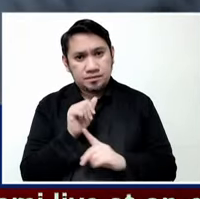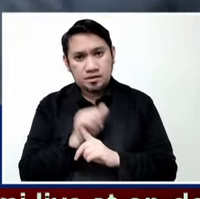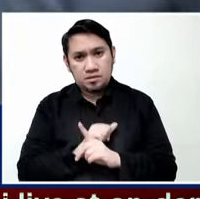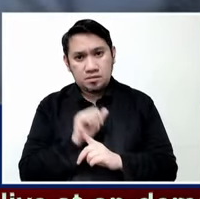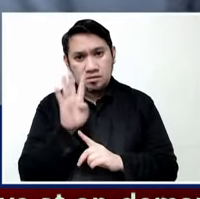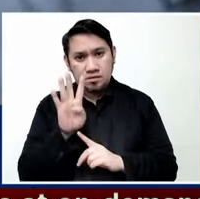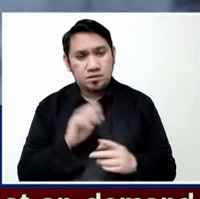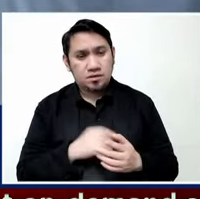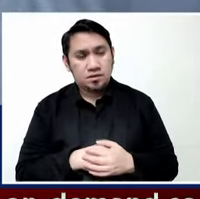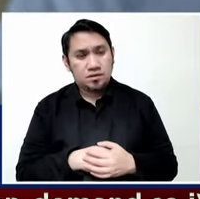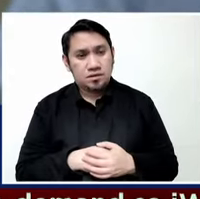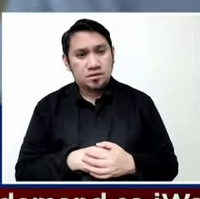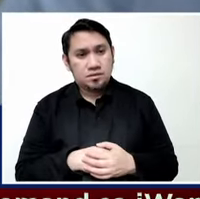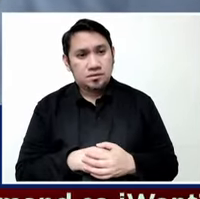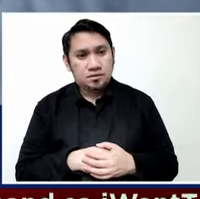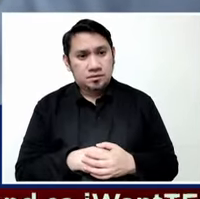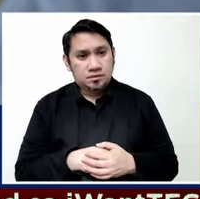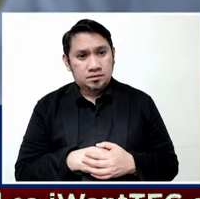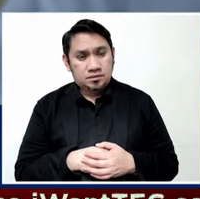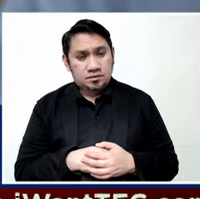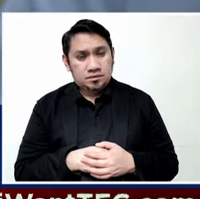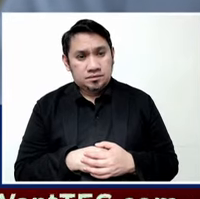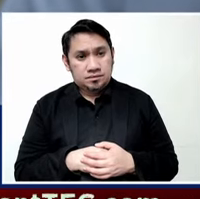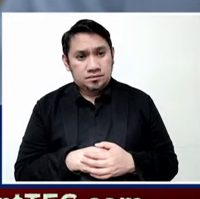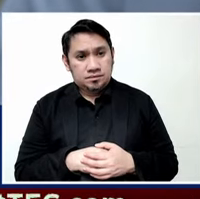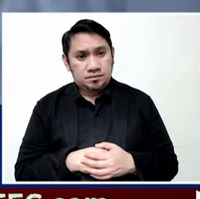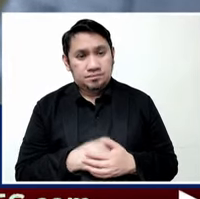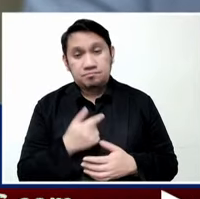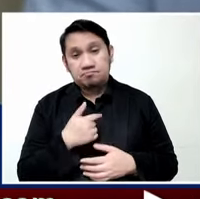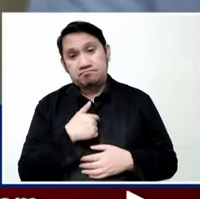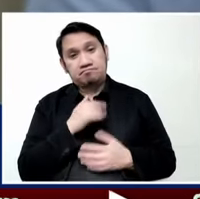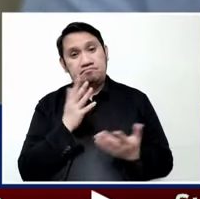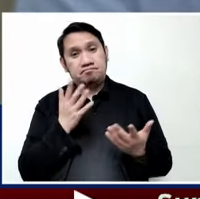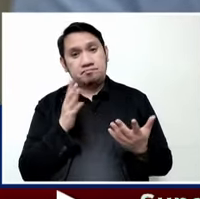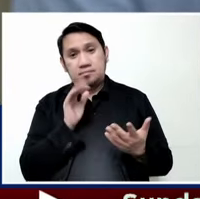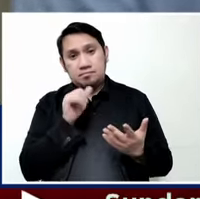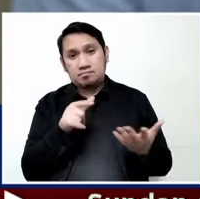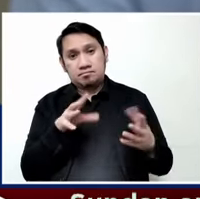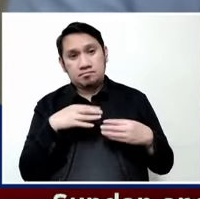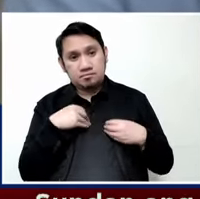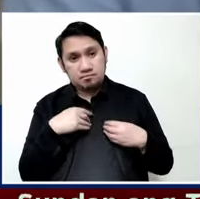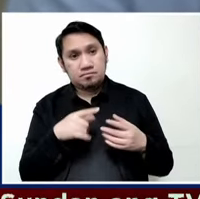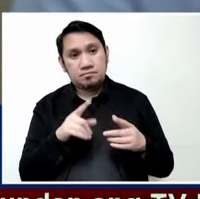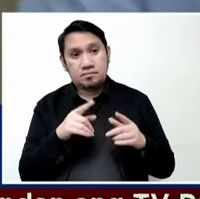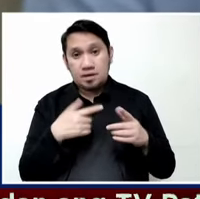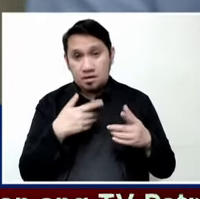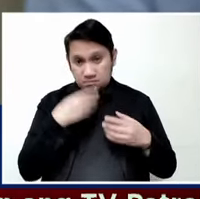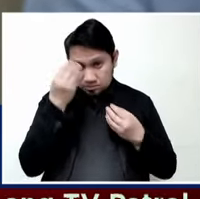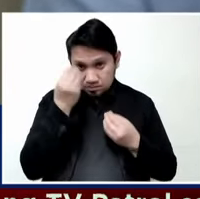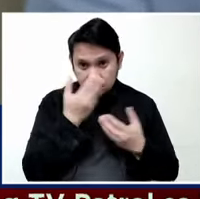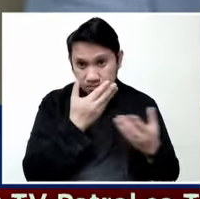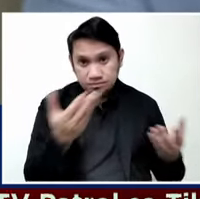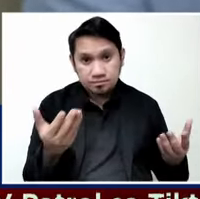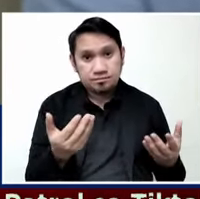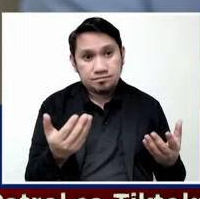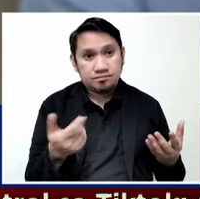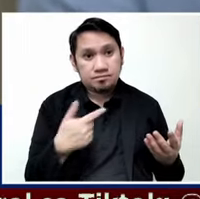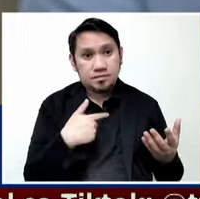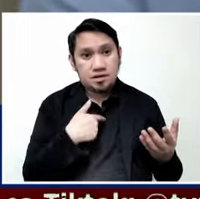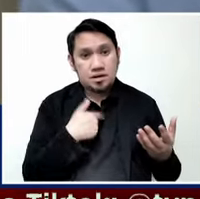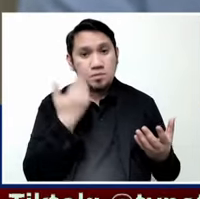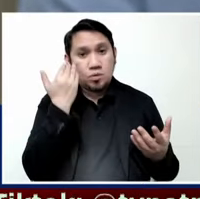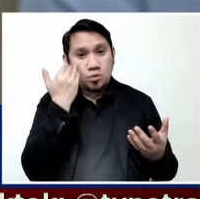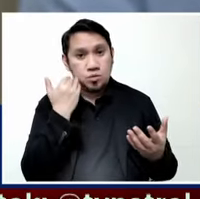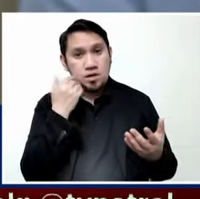pa. Okay? Nag-reply na ako and informing her na lack of unsworn ang